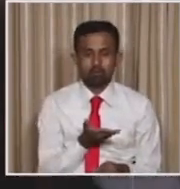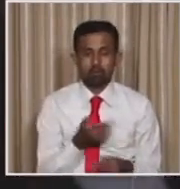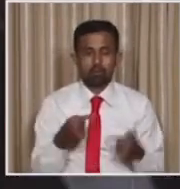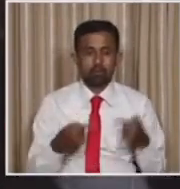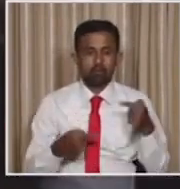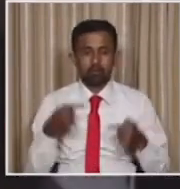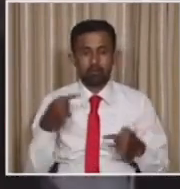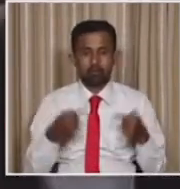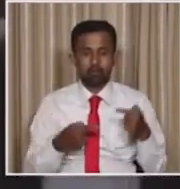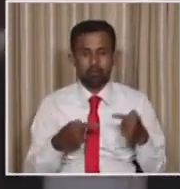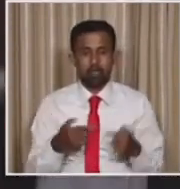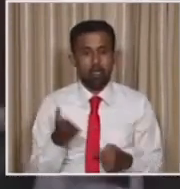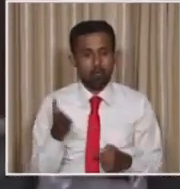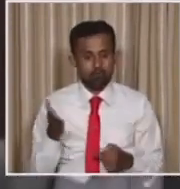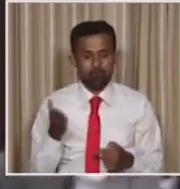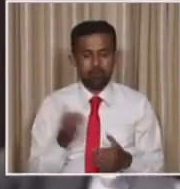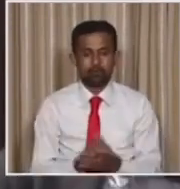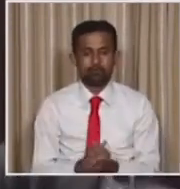විවාදය